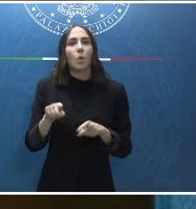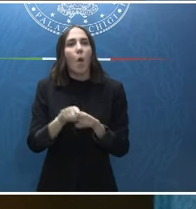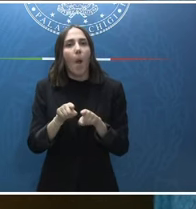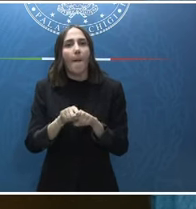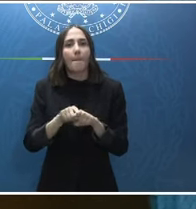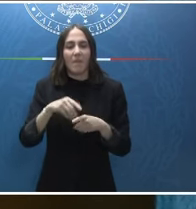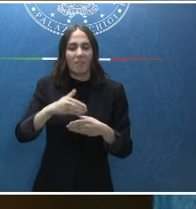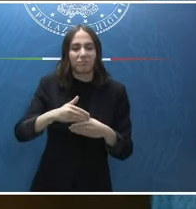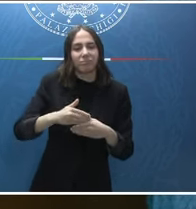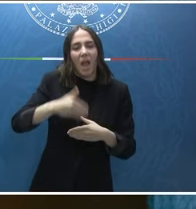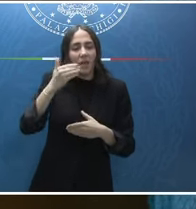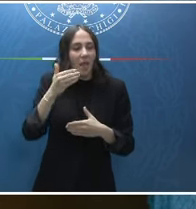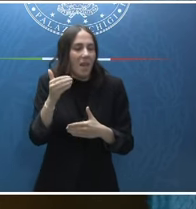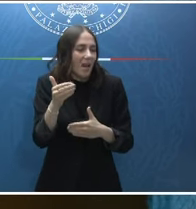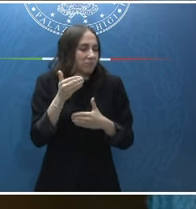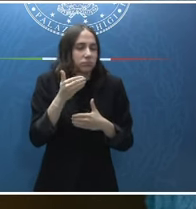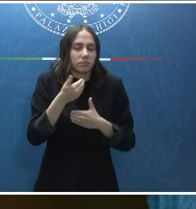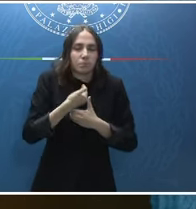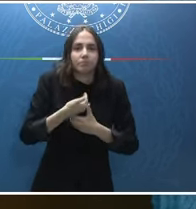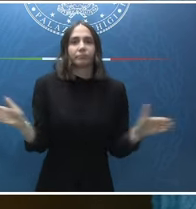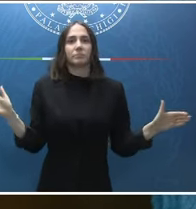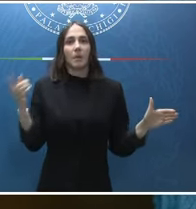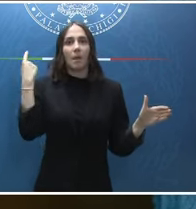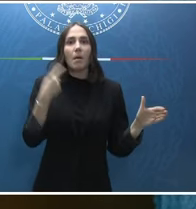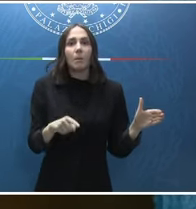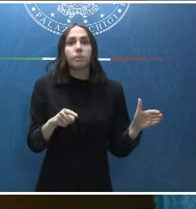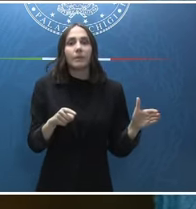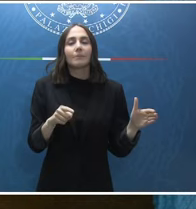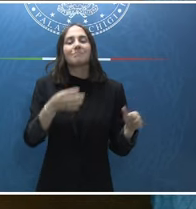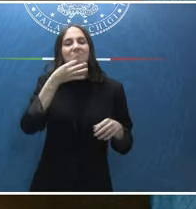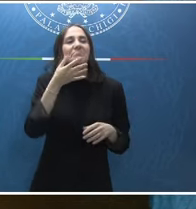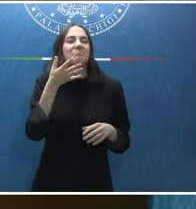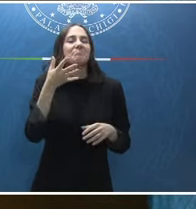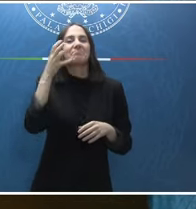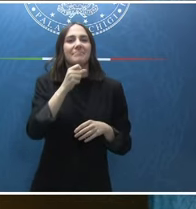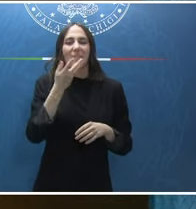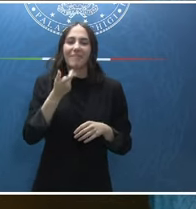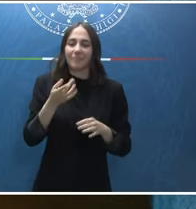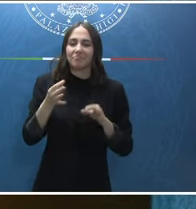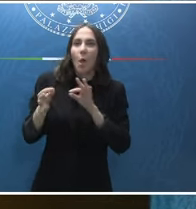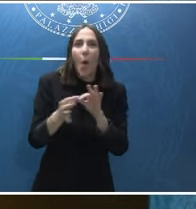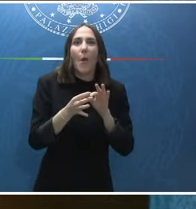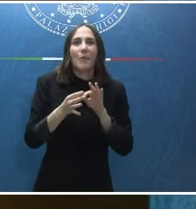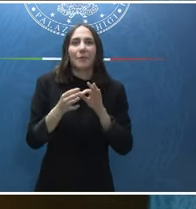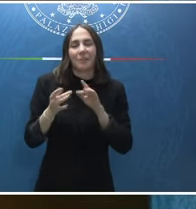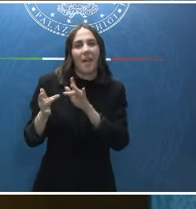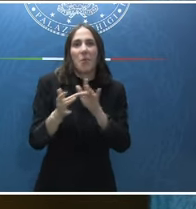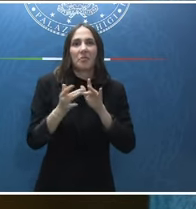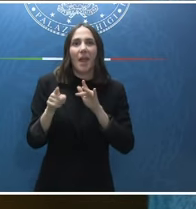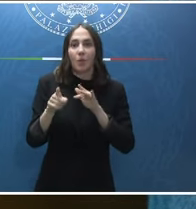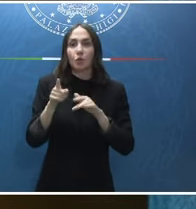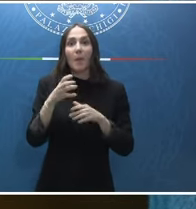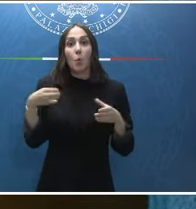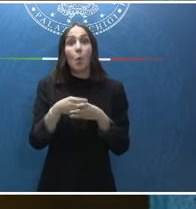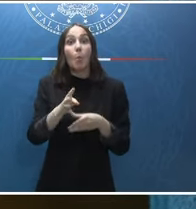guscio in cui c'eravamo rinchiusi. Decidemmo perciò di restare in contatto creando un gruppo di WhatsApp che chiamammo Il